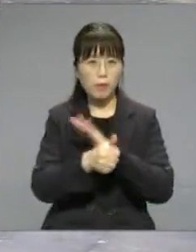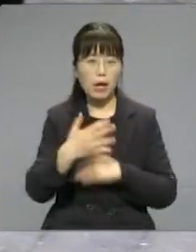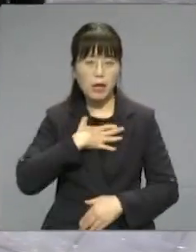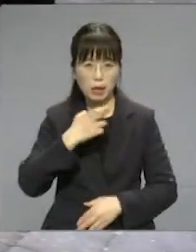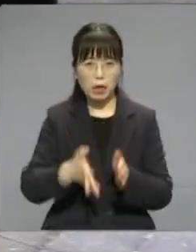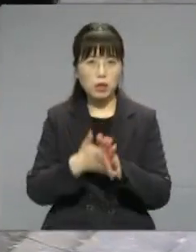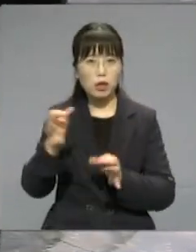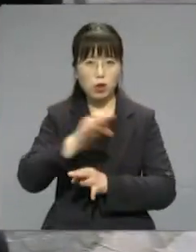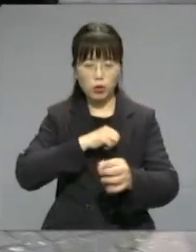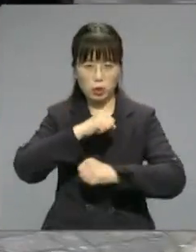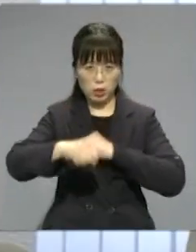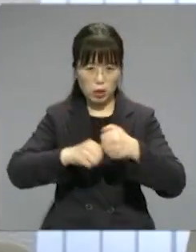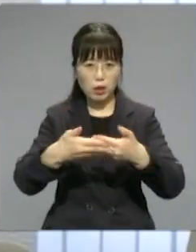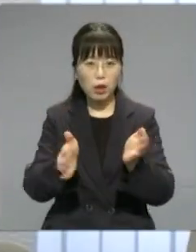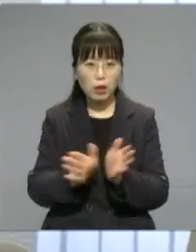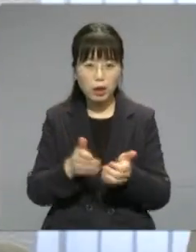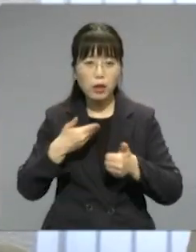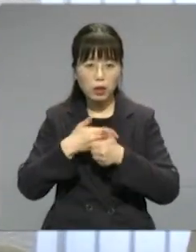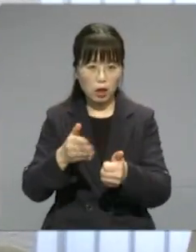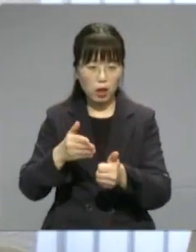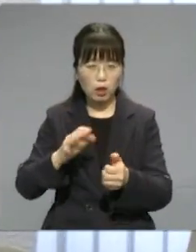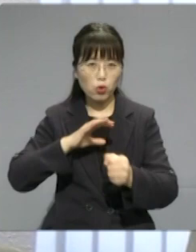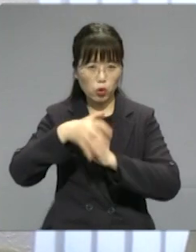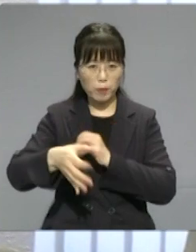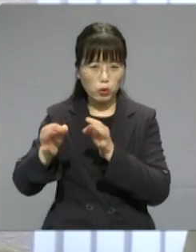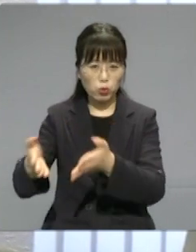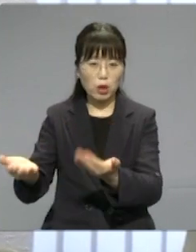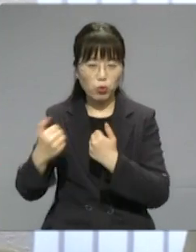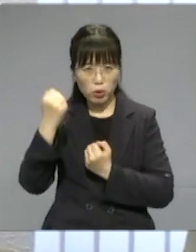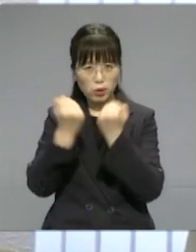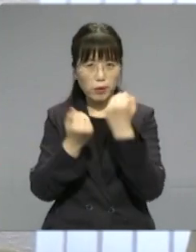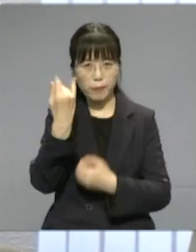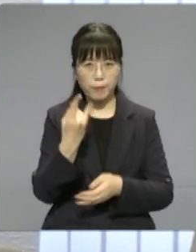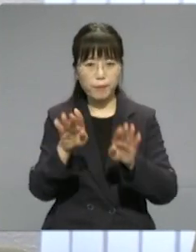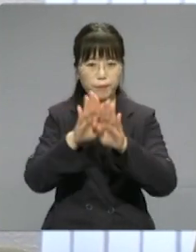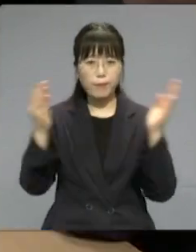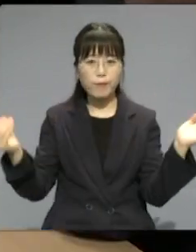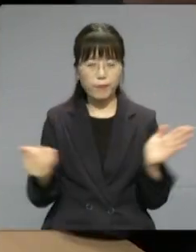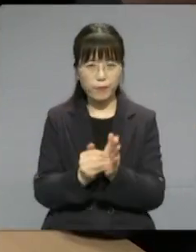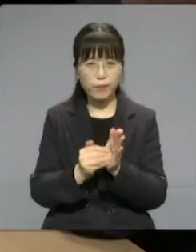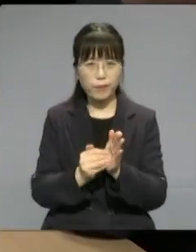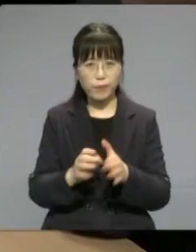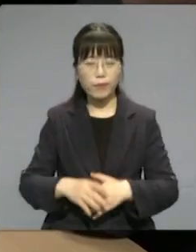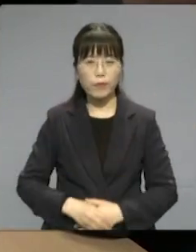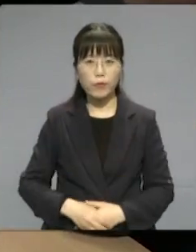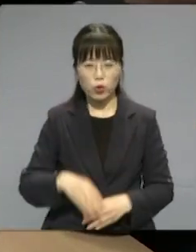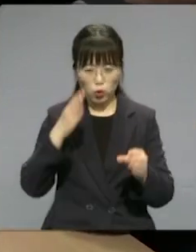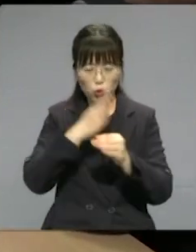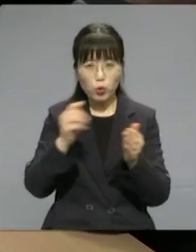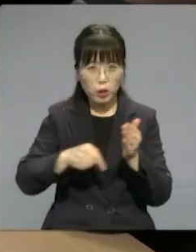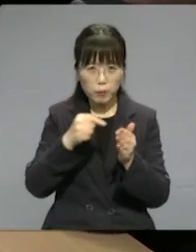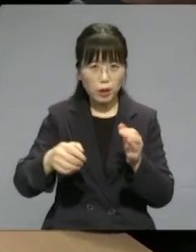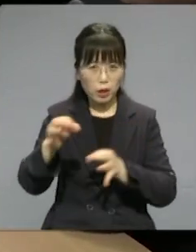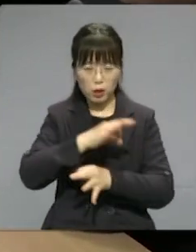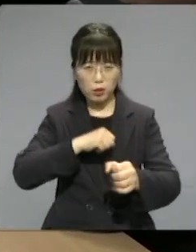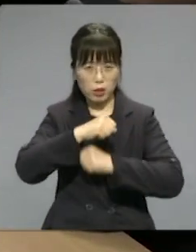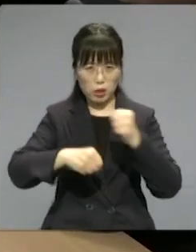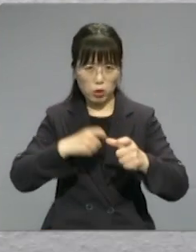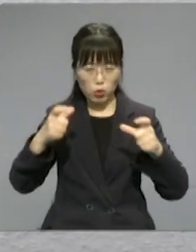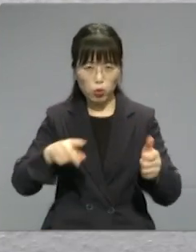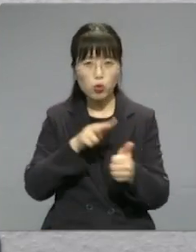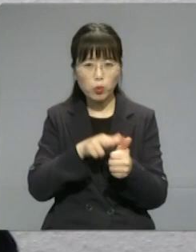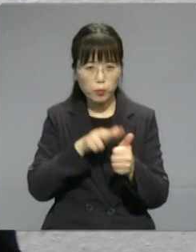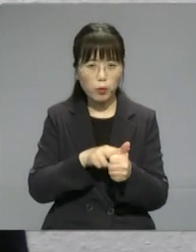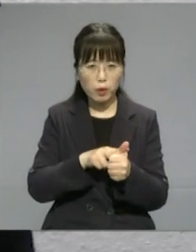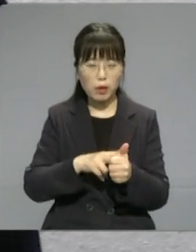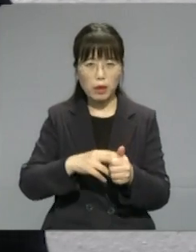안산시 경제사절단이 글로벌 투자 유치를 위한 설명회를 열었습니다. 초점은 경제자유구역 후보지인